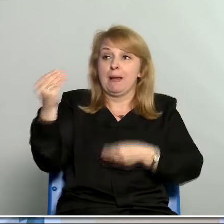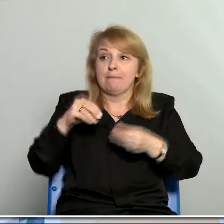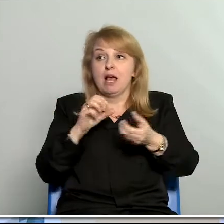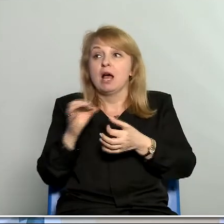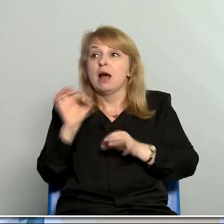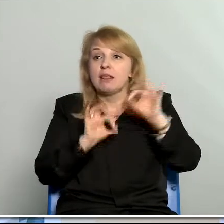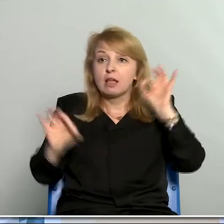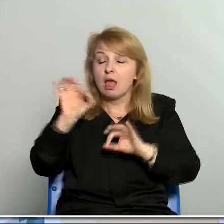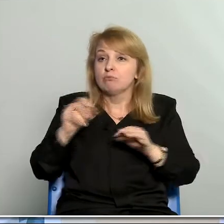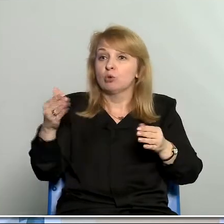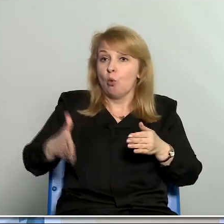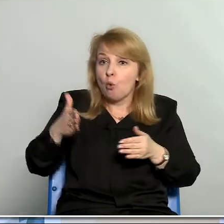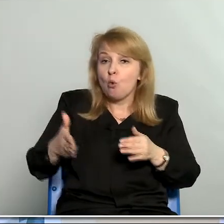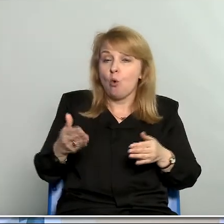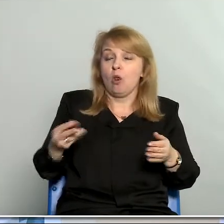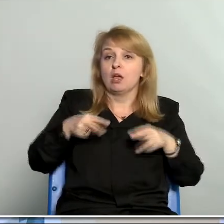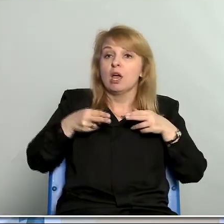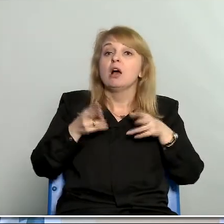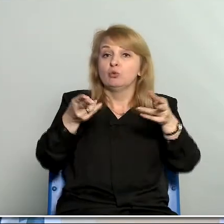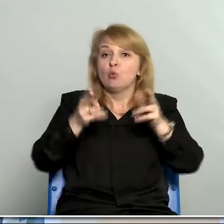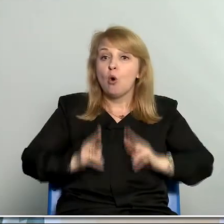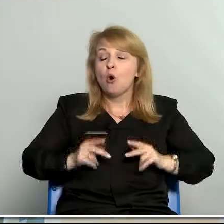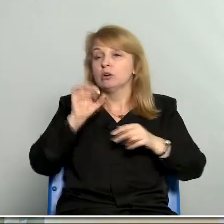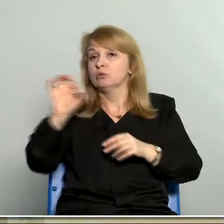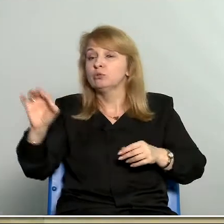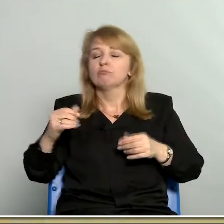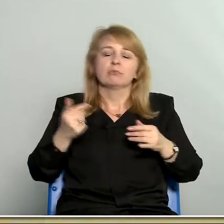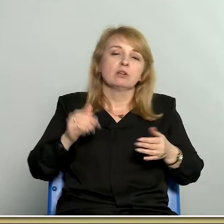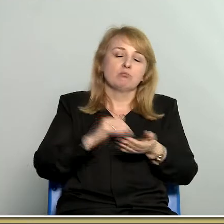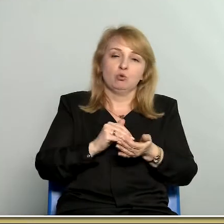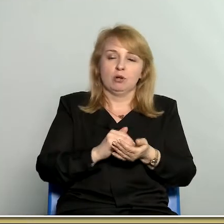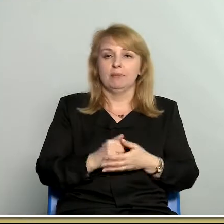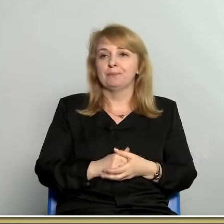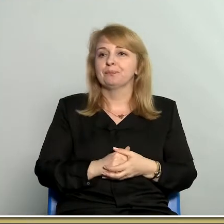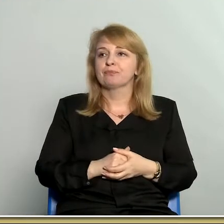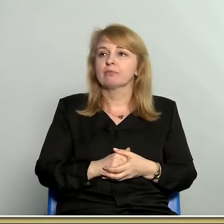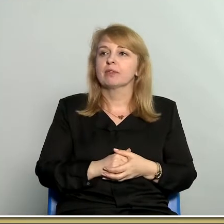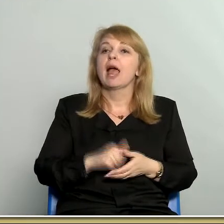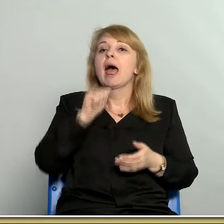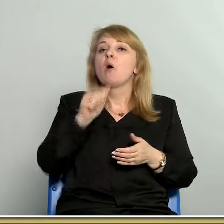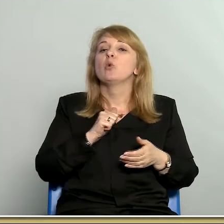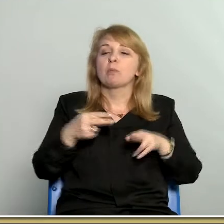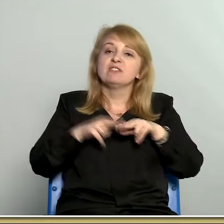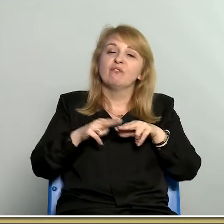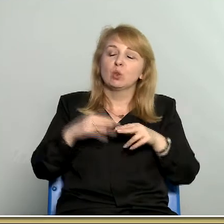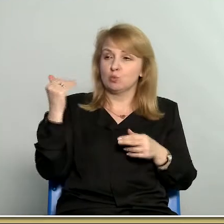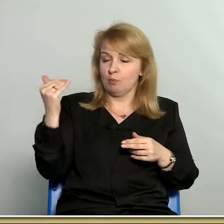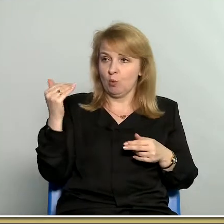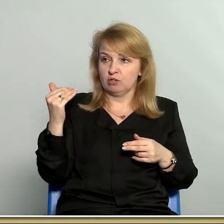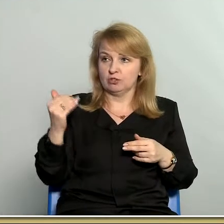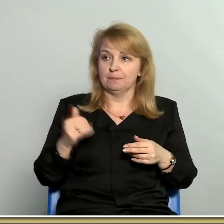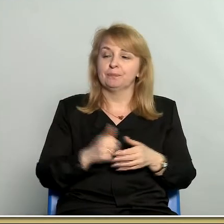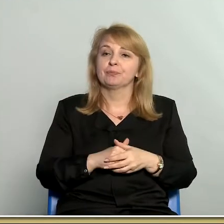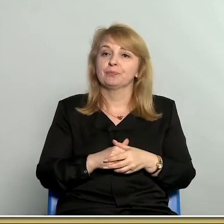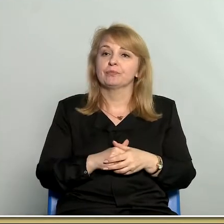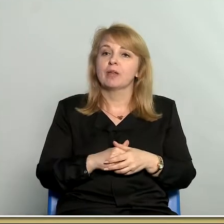mogli realizować pod pewnymi warunkami. I wchodzimy w Europejski Fundusz Społeczny. Tak